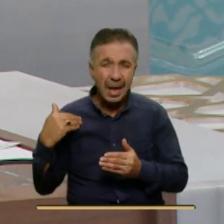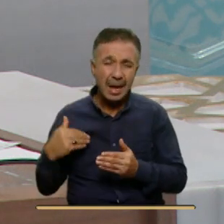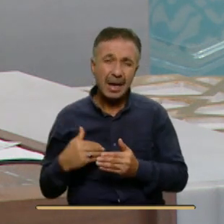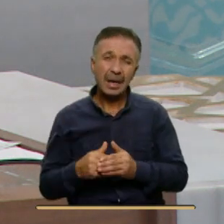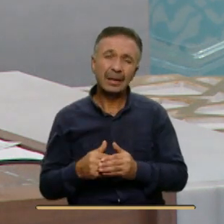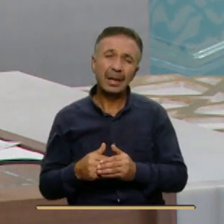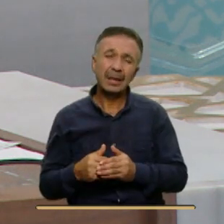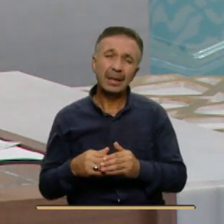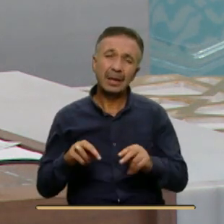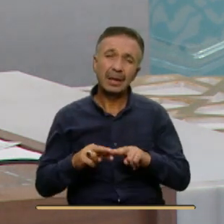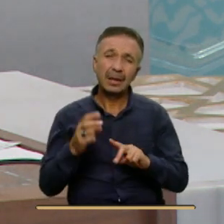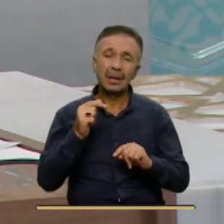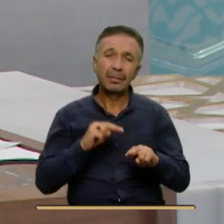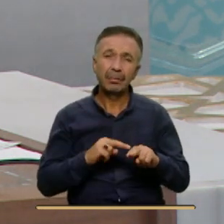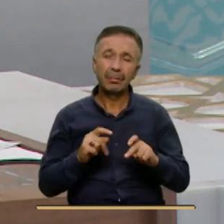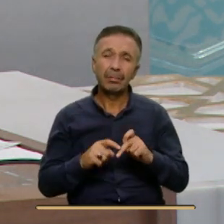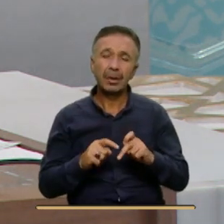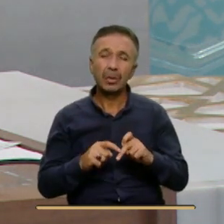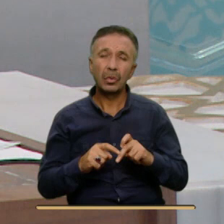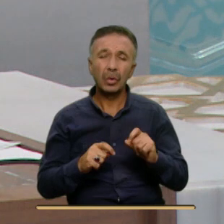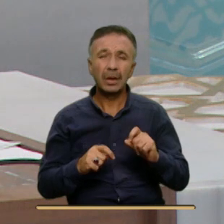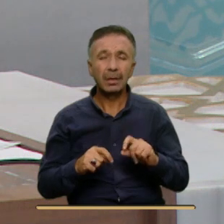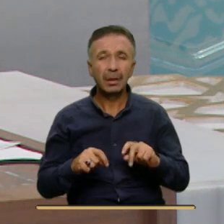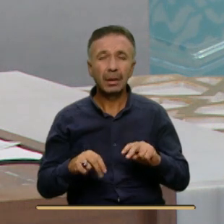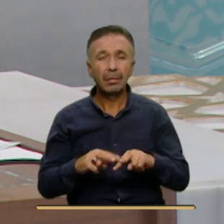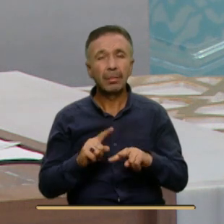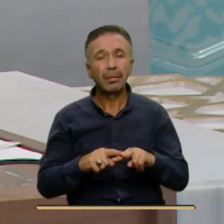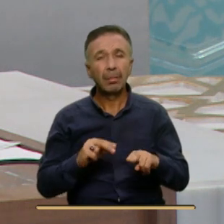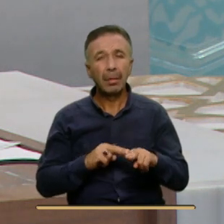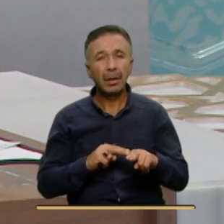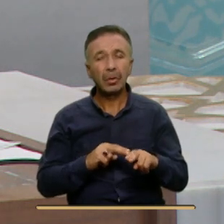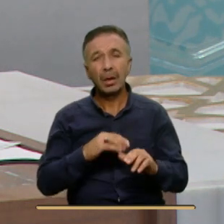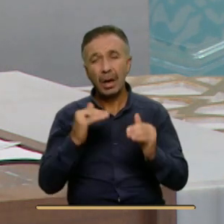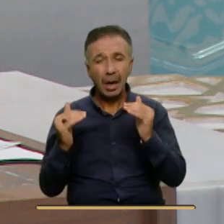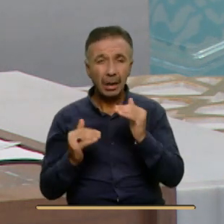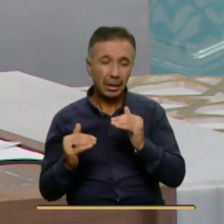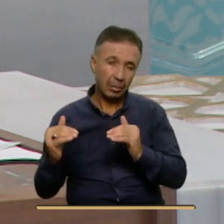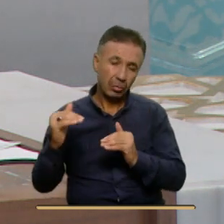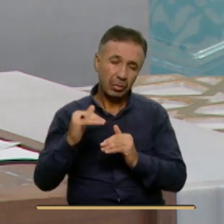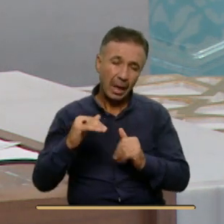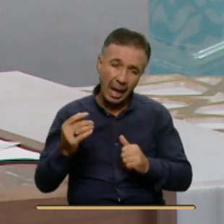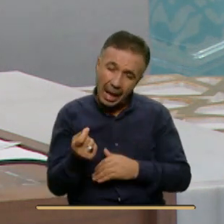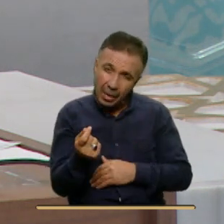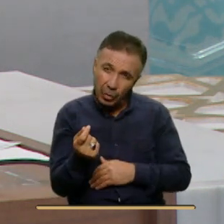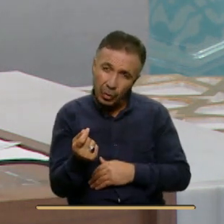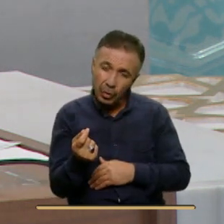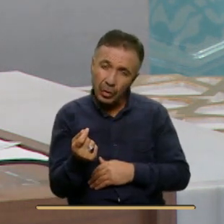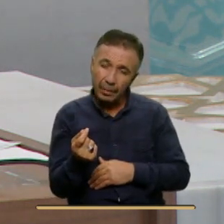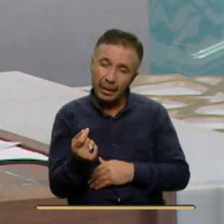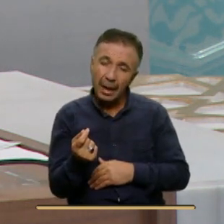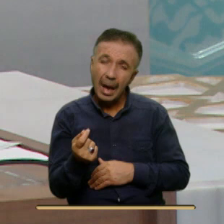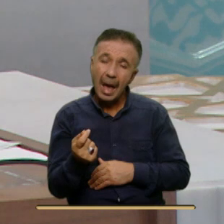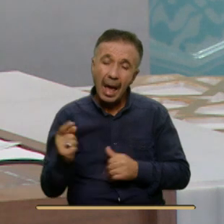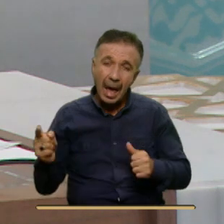mikrodan makroya, en üstten en alta, en alttan en üste, en küçük yapı taşından en büyüğüne